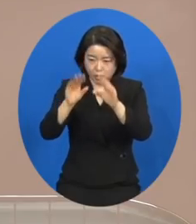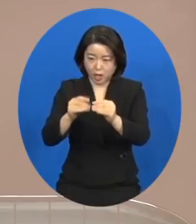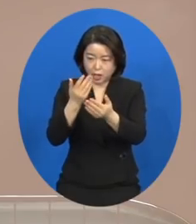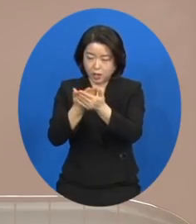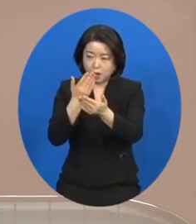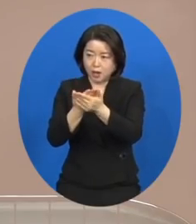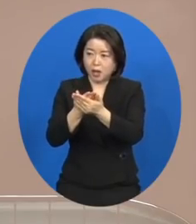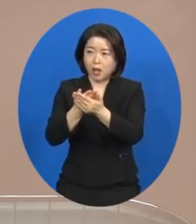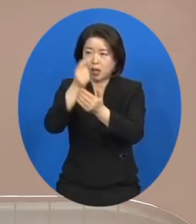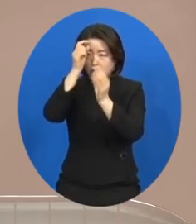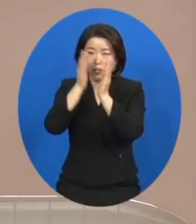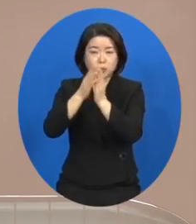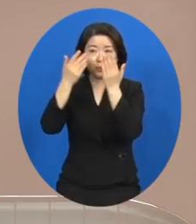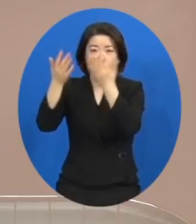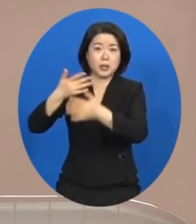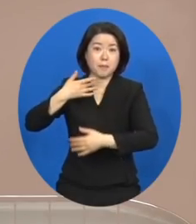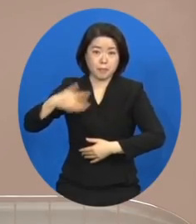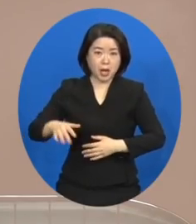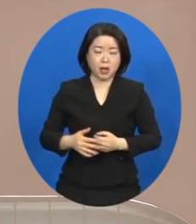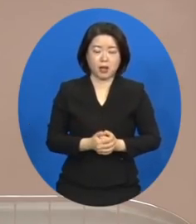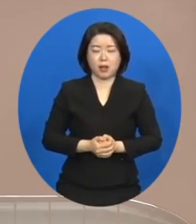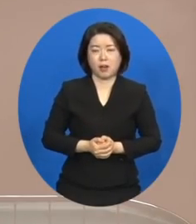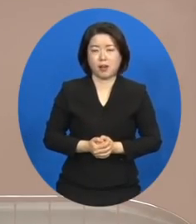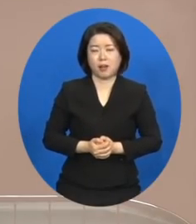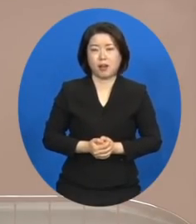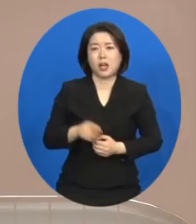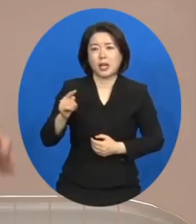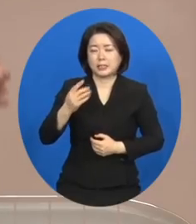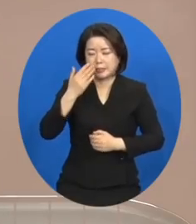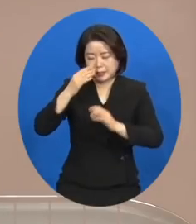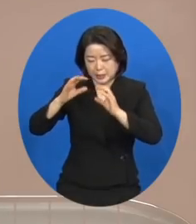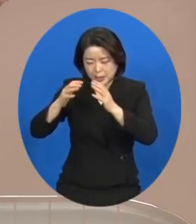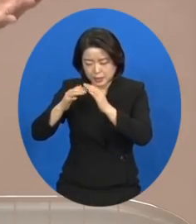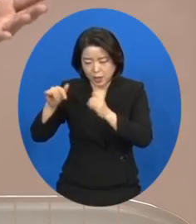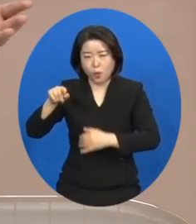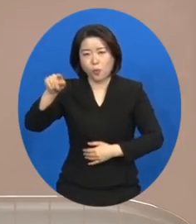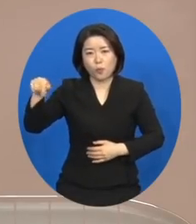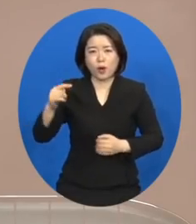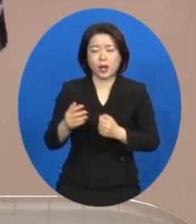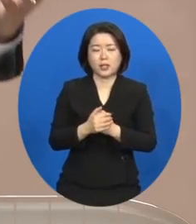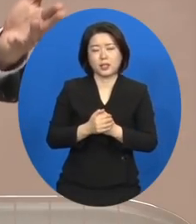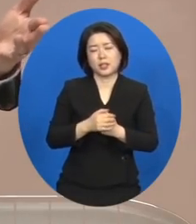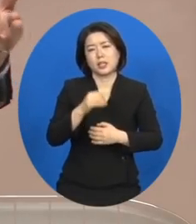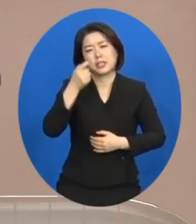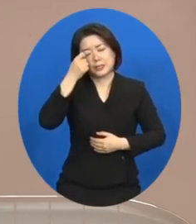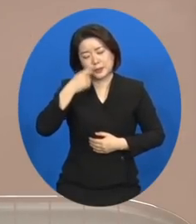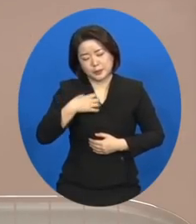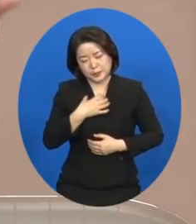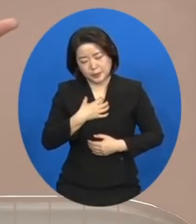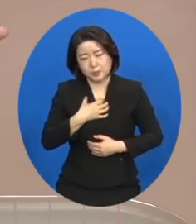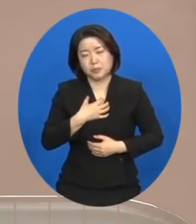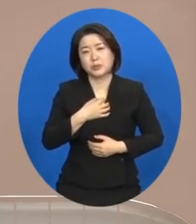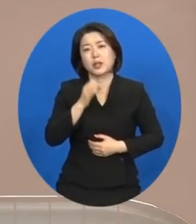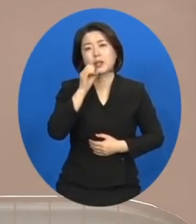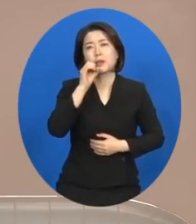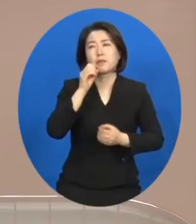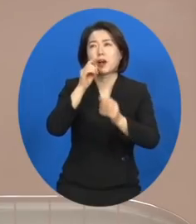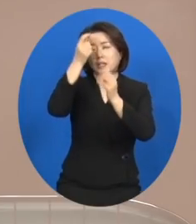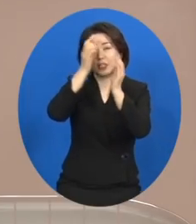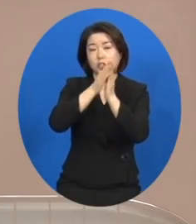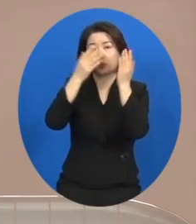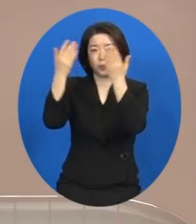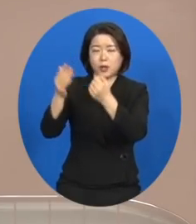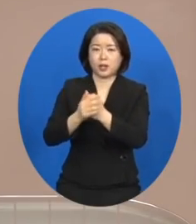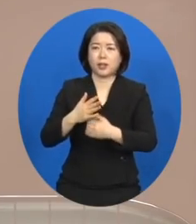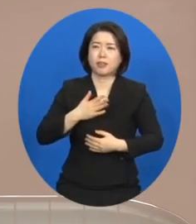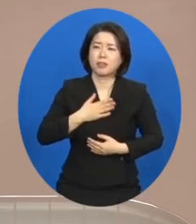않습니다. 이스라엘 왕 요아스가 슬피 울며 말합니다. 나의 아버지, 나의 아버지, 이스라엘의 마병과 군대여.